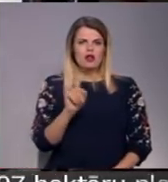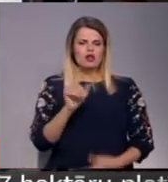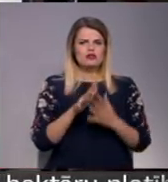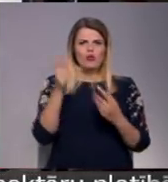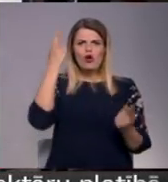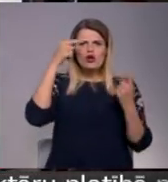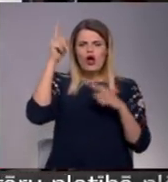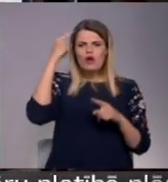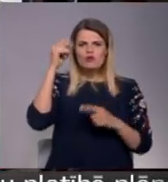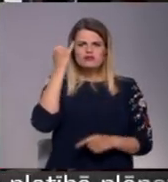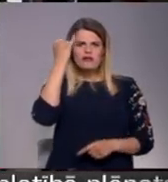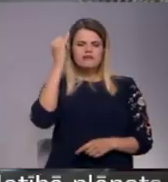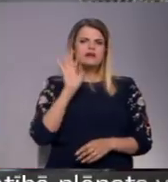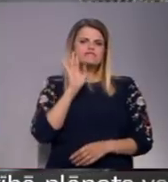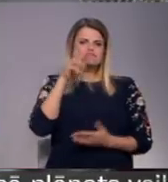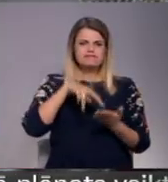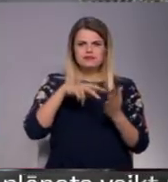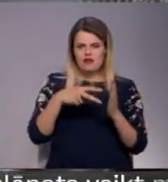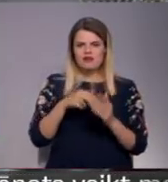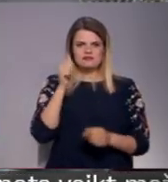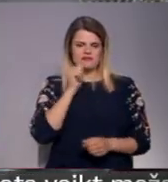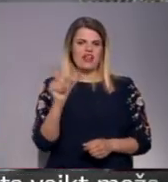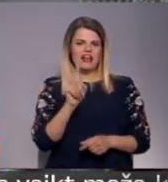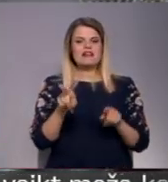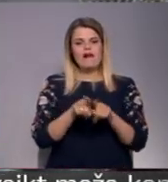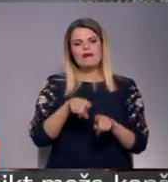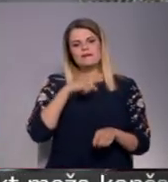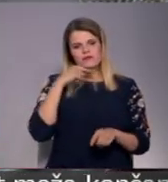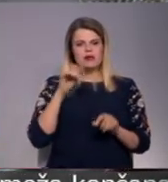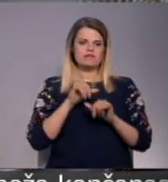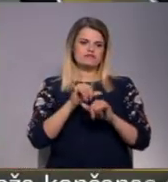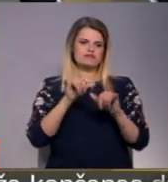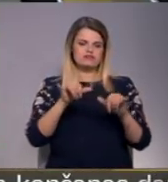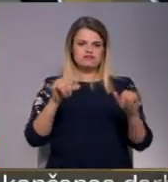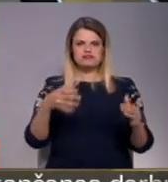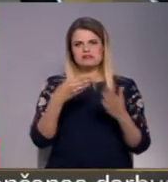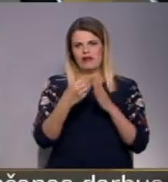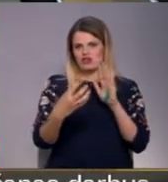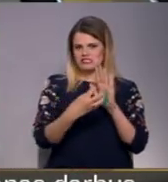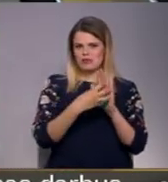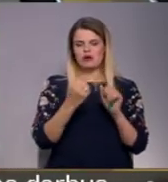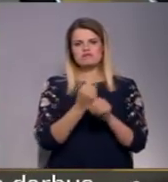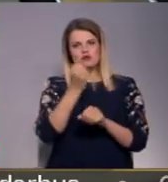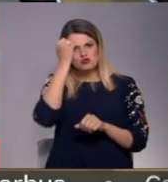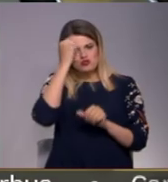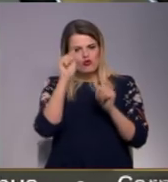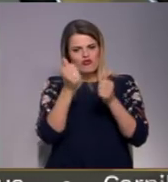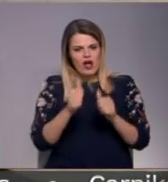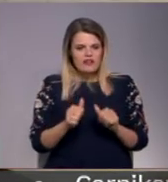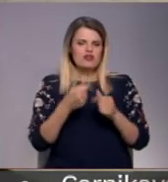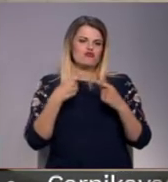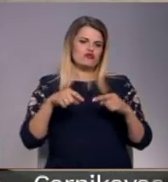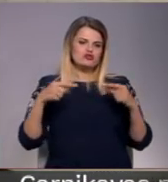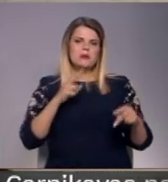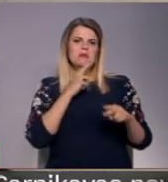radošu ideju un tālākējošu plānu, tostarp arī sava zīmola popularizēšana, veidojot suvenīru un aksesuāru